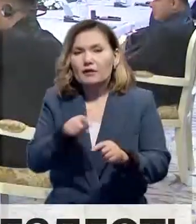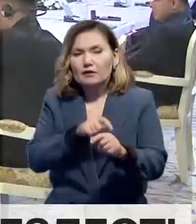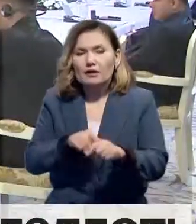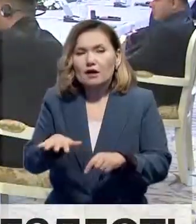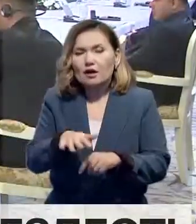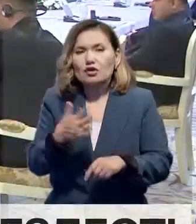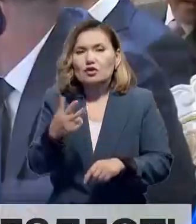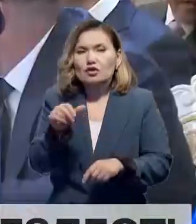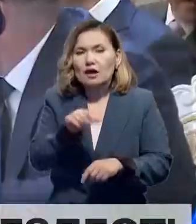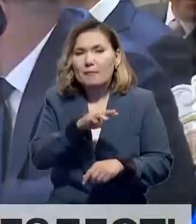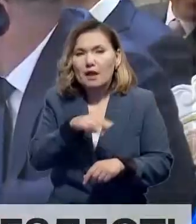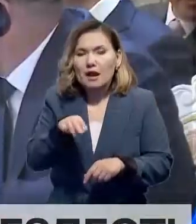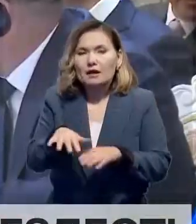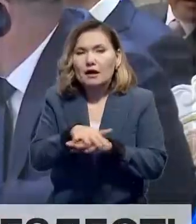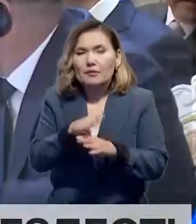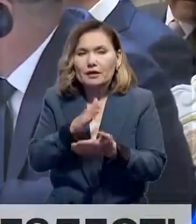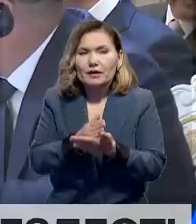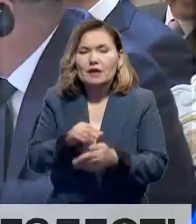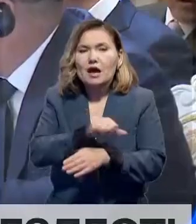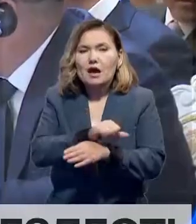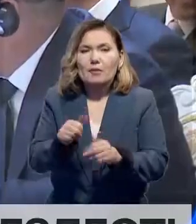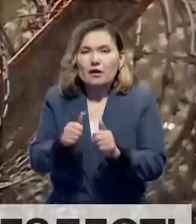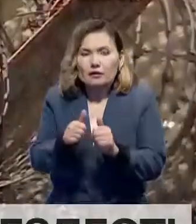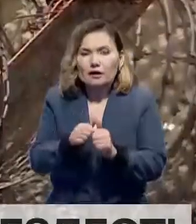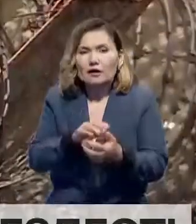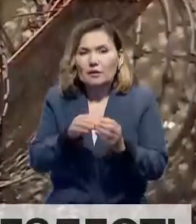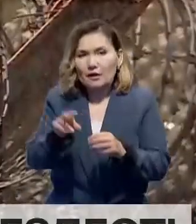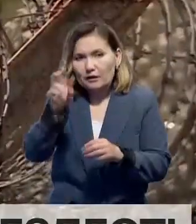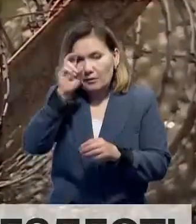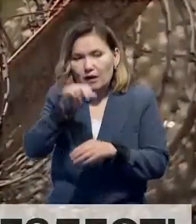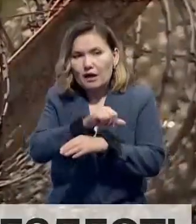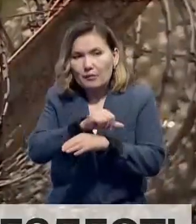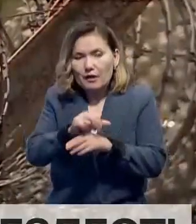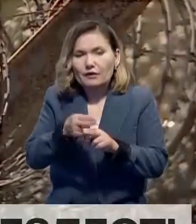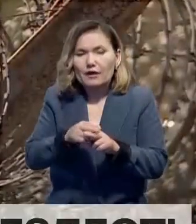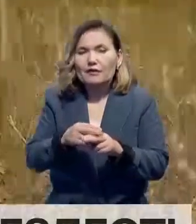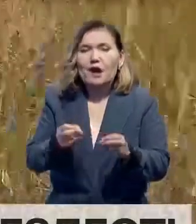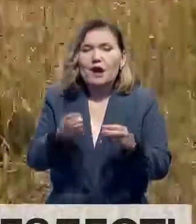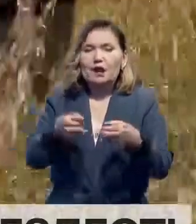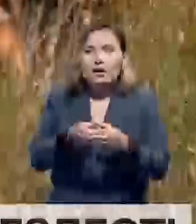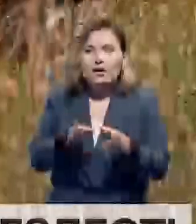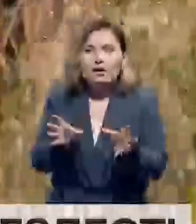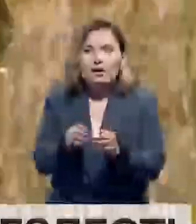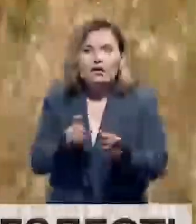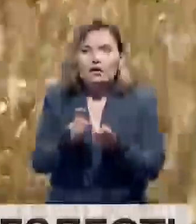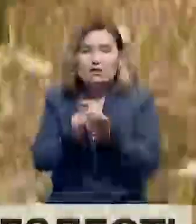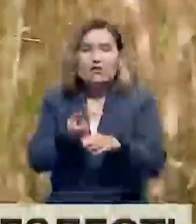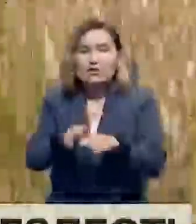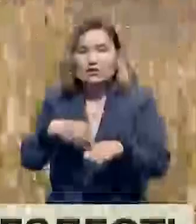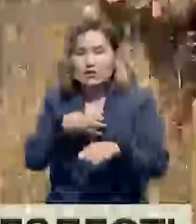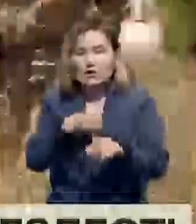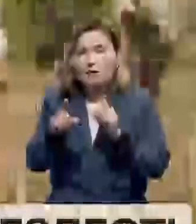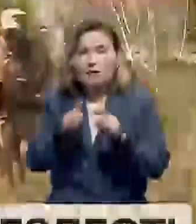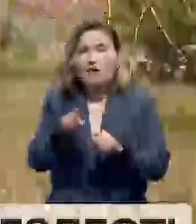3,5 миллиардты құрайды. Көптеген мемлекеттердің шекаралары шектесетіндіктен мемлекеттік шекара аймағындағы қылмыспен бірлесе күресу өте маңызды. Бүгінгі